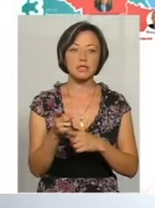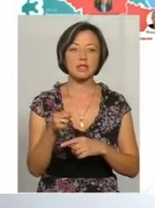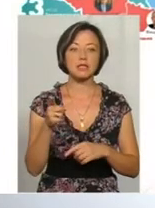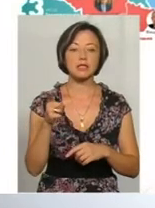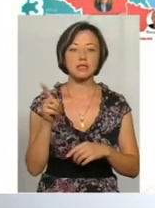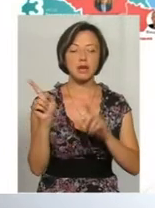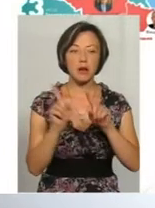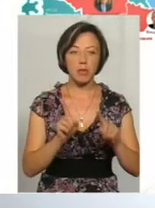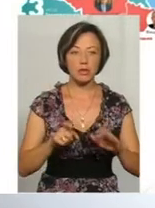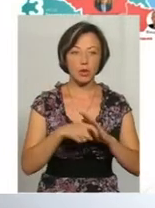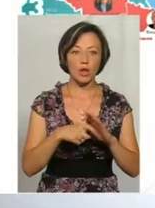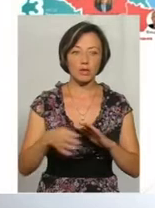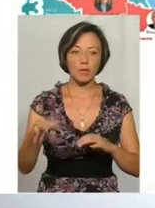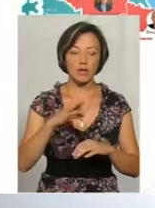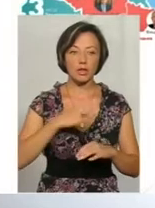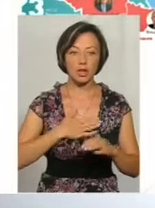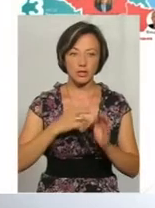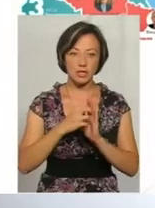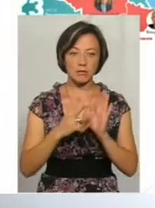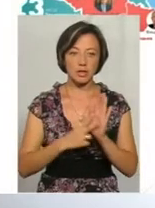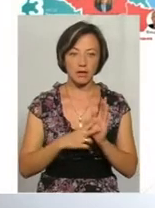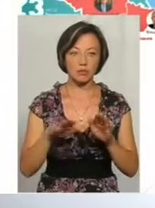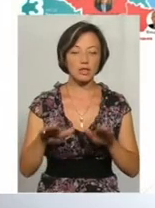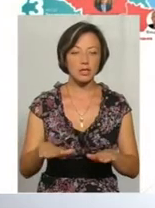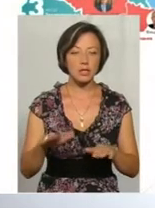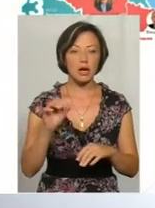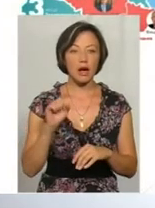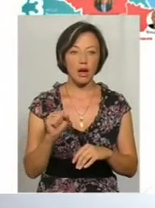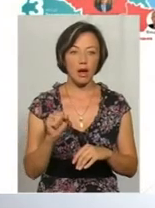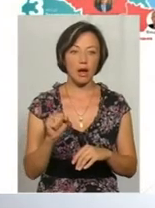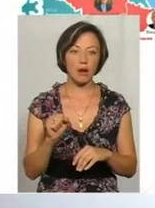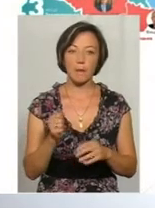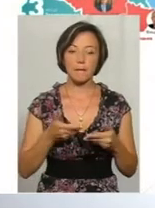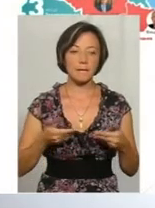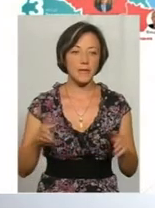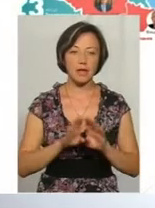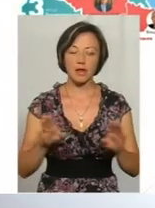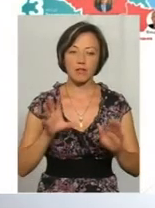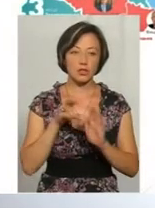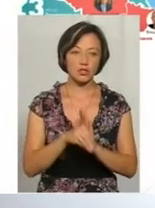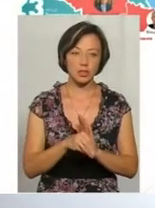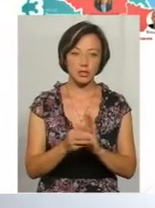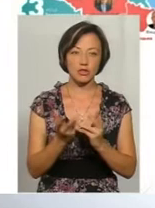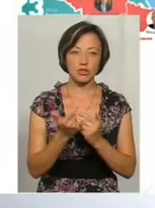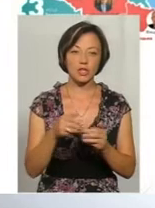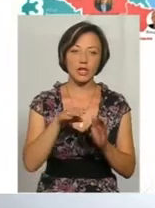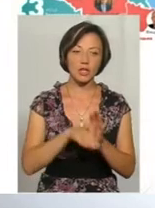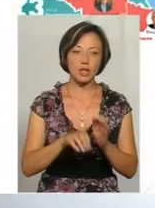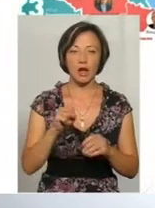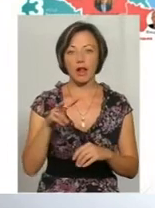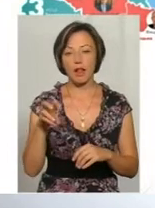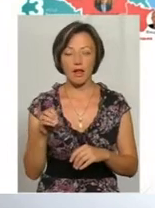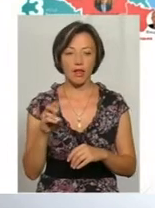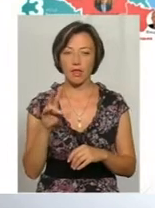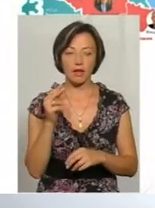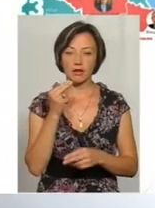Донецьких областей. Наша 17-та позиція. Ми не війшли у число гірших, але і